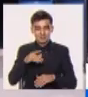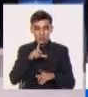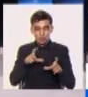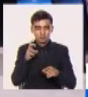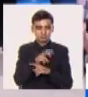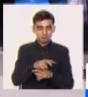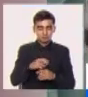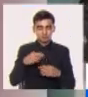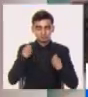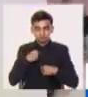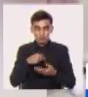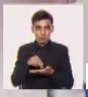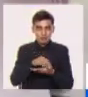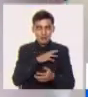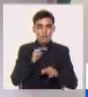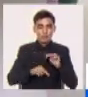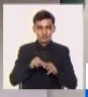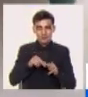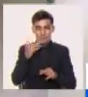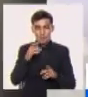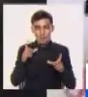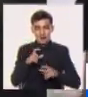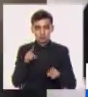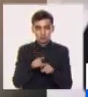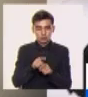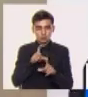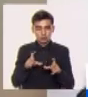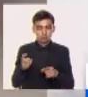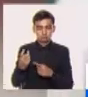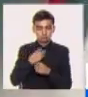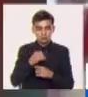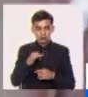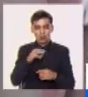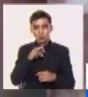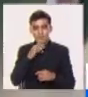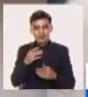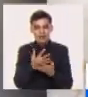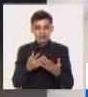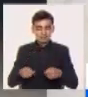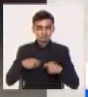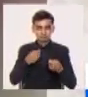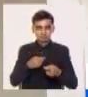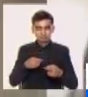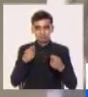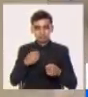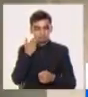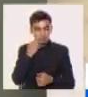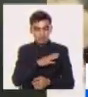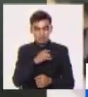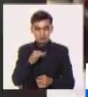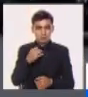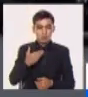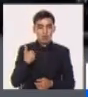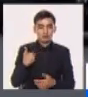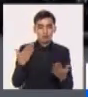том, что строительные магазины собирают у входа покупателей и выносят им товар. Возникает вопрос, в чем же тогда польза такого